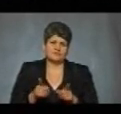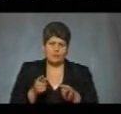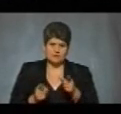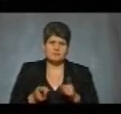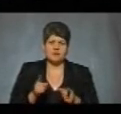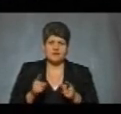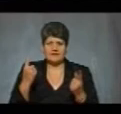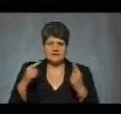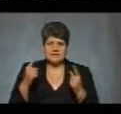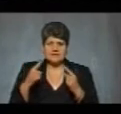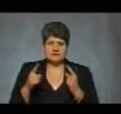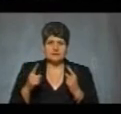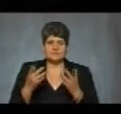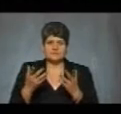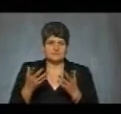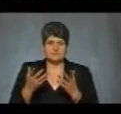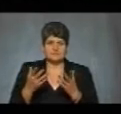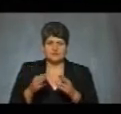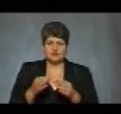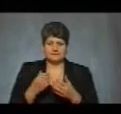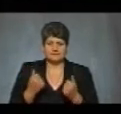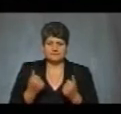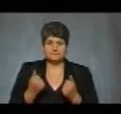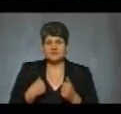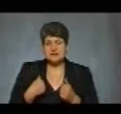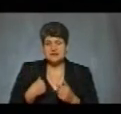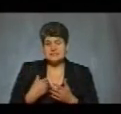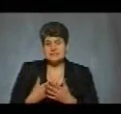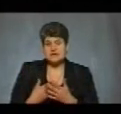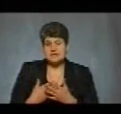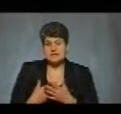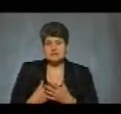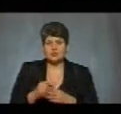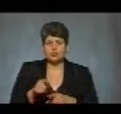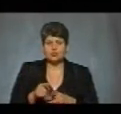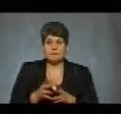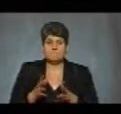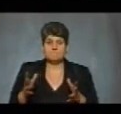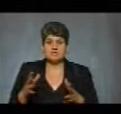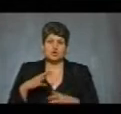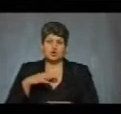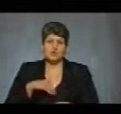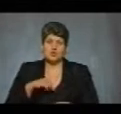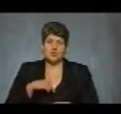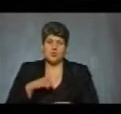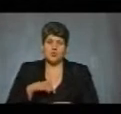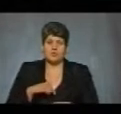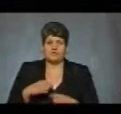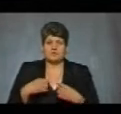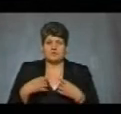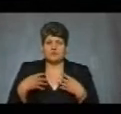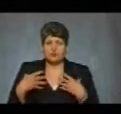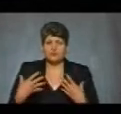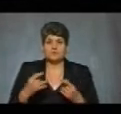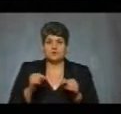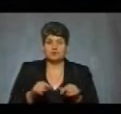по-справжньому, як в казках, або де пишуть, то... Мені здається, тут більш духовно воно святкується, тому